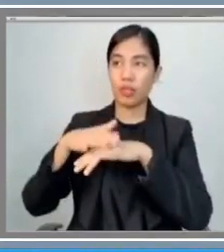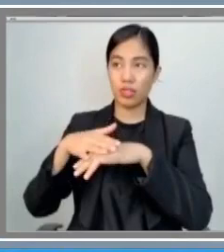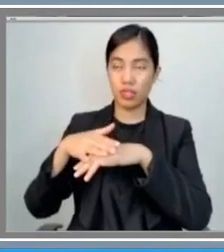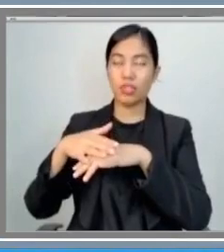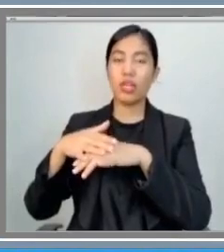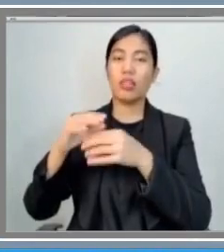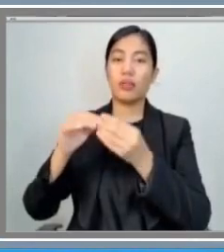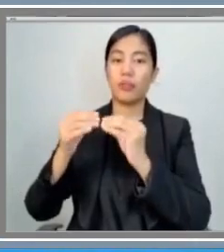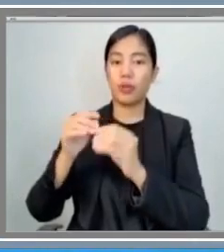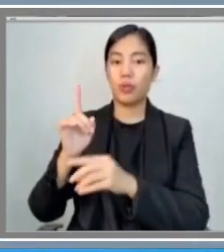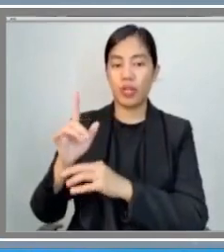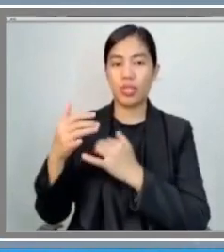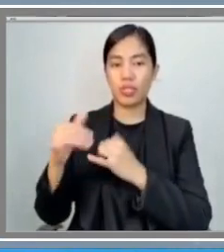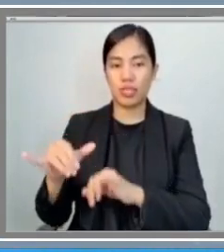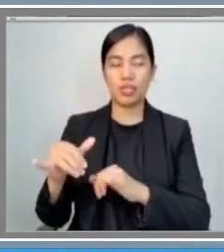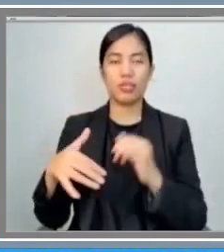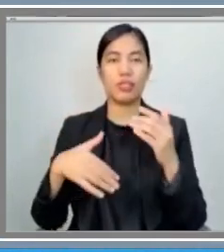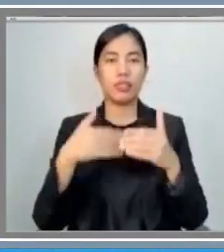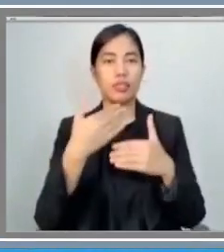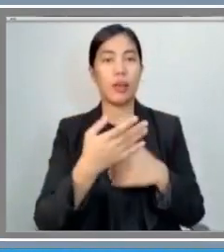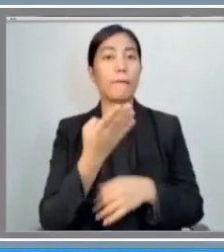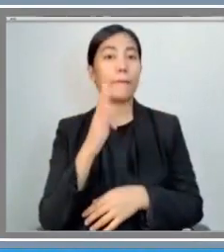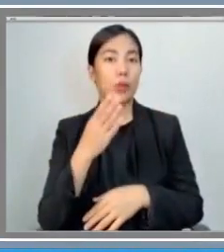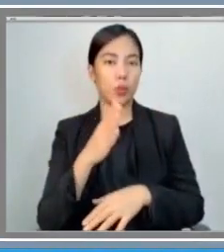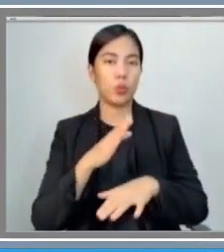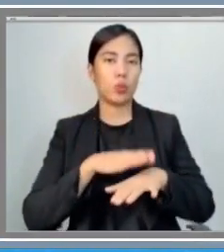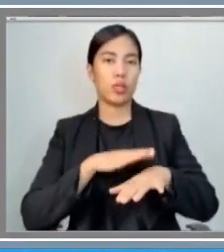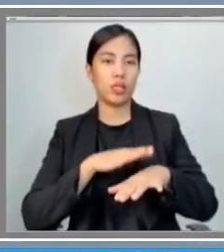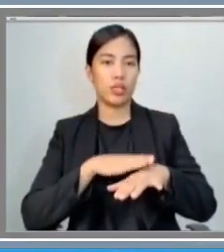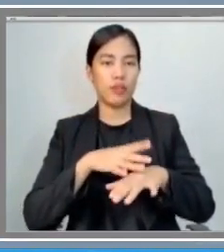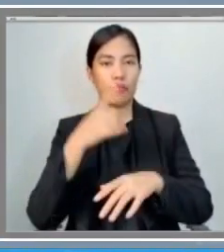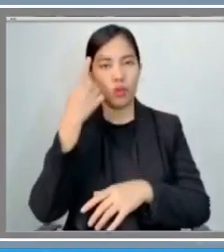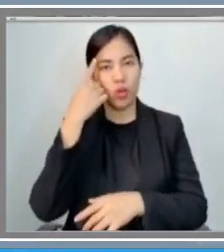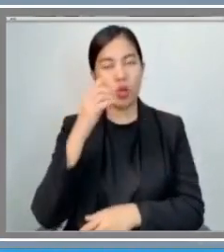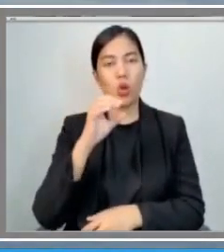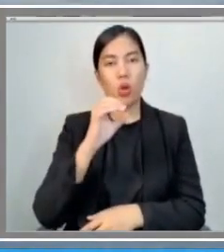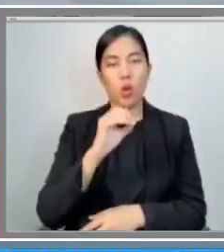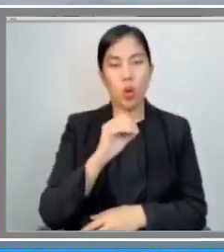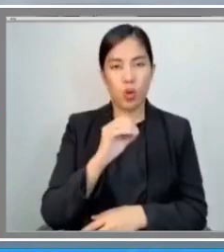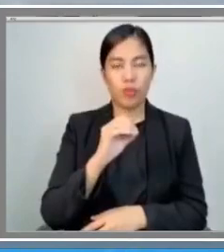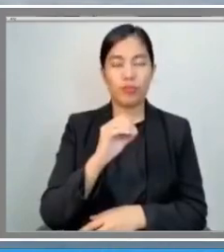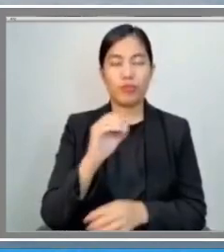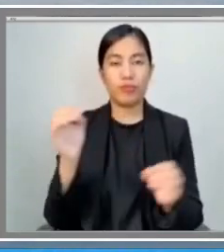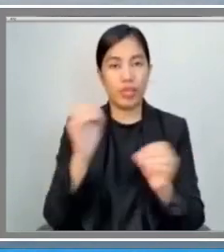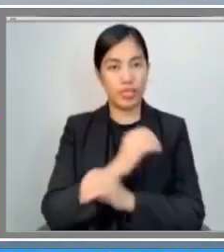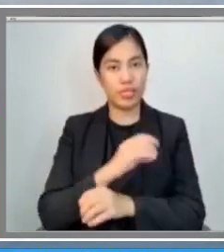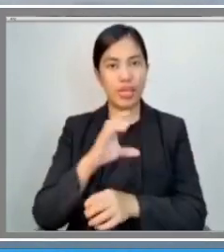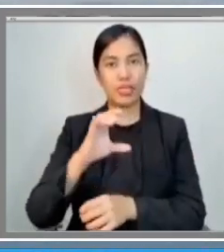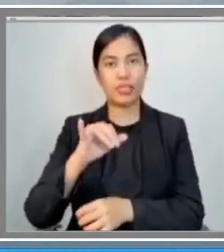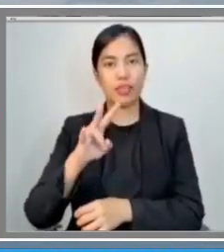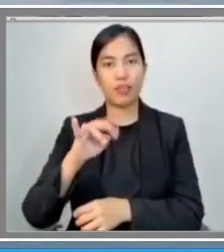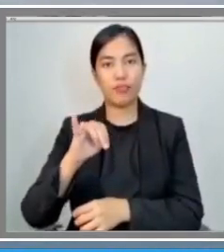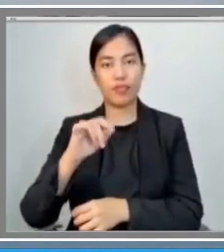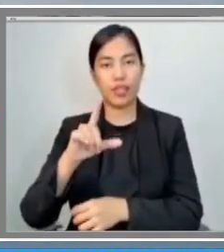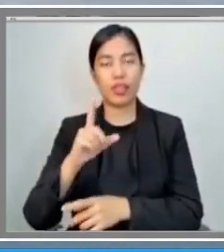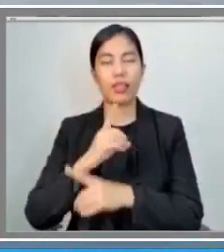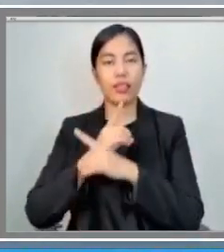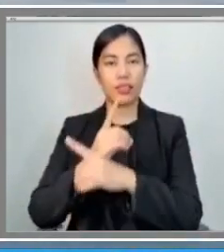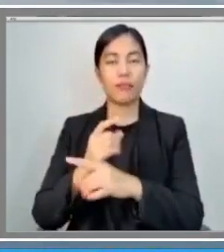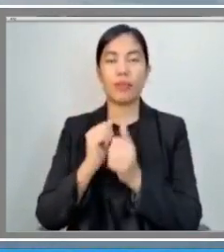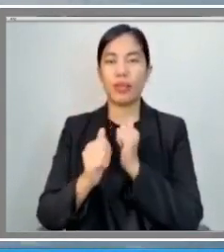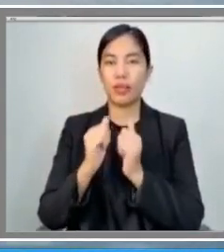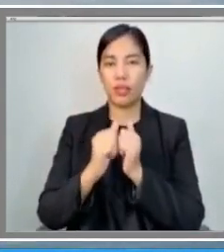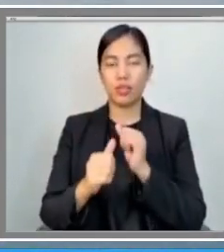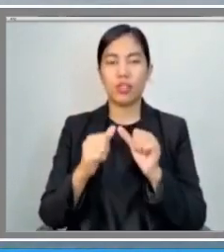nasa blue alert status pa rin ng office of civil defense o ocd calabarson na ang ibig sabihin ay patuloy lang ang coord nila sa mga local